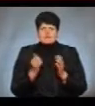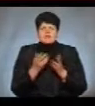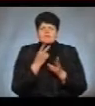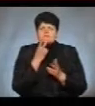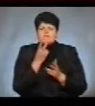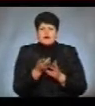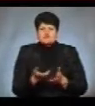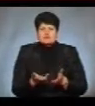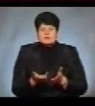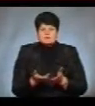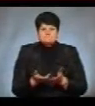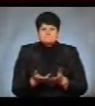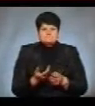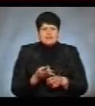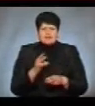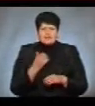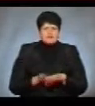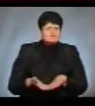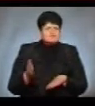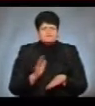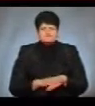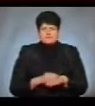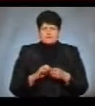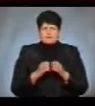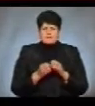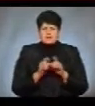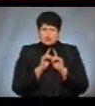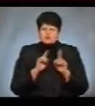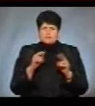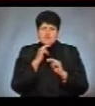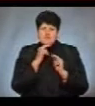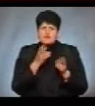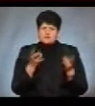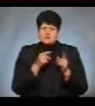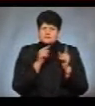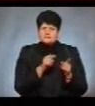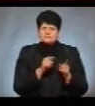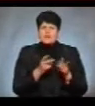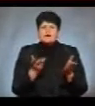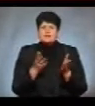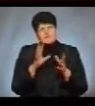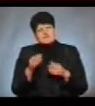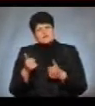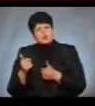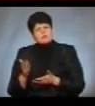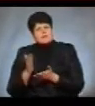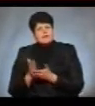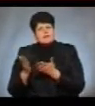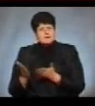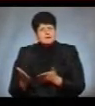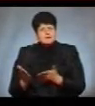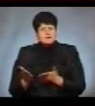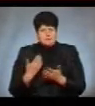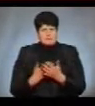бачите найкричущі проблеми, що треба особливу увагу там зосередити, а де все добре? Тобто, якщо є